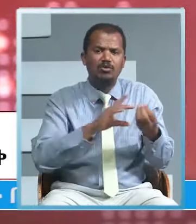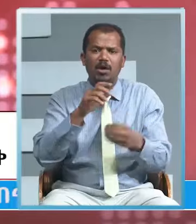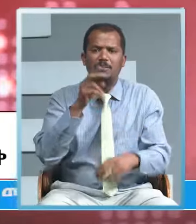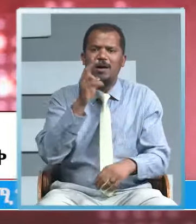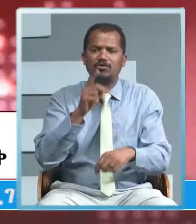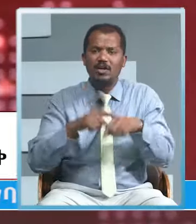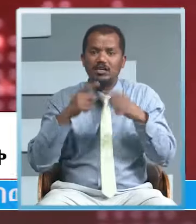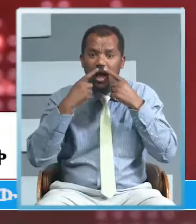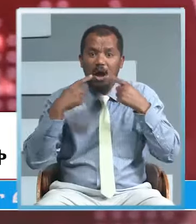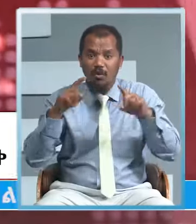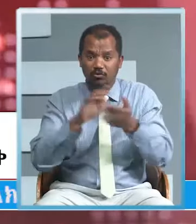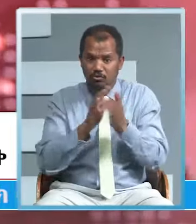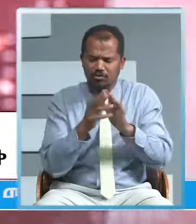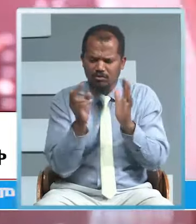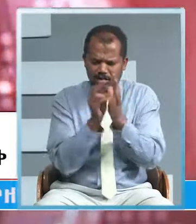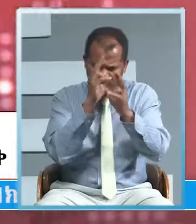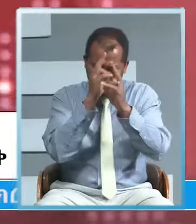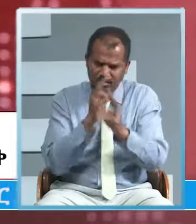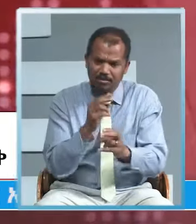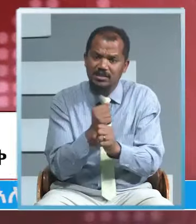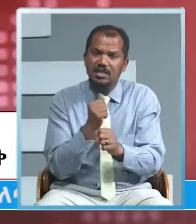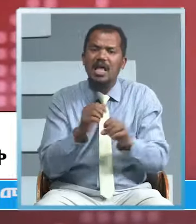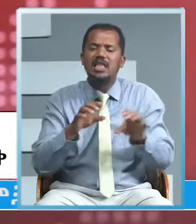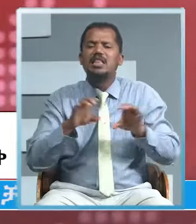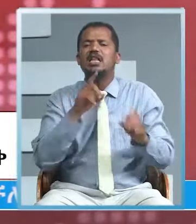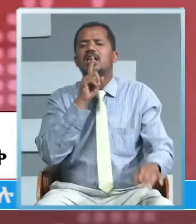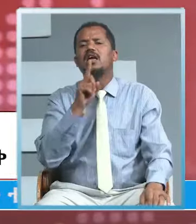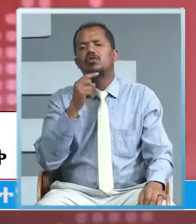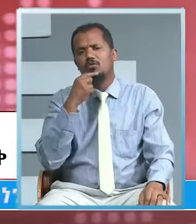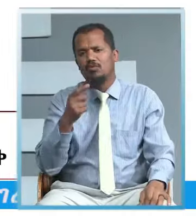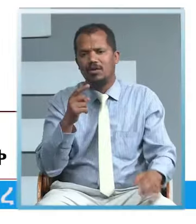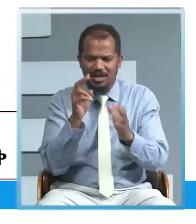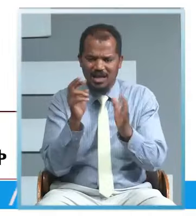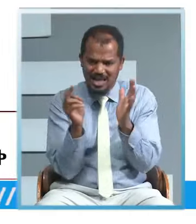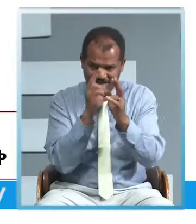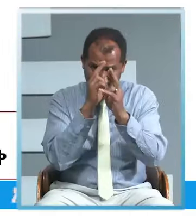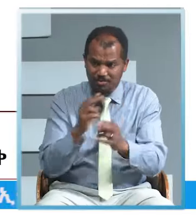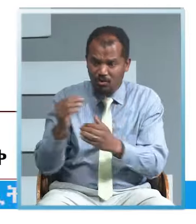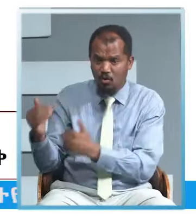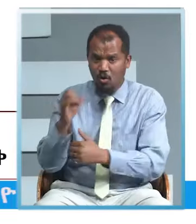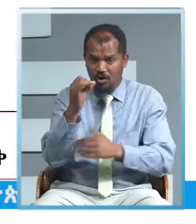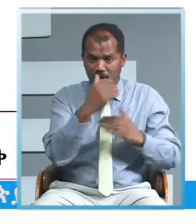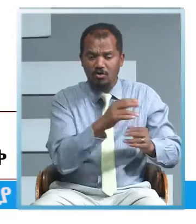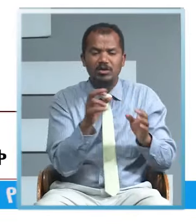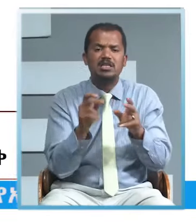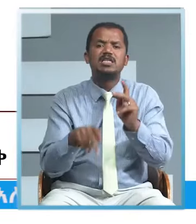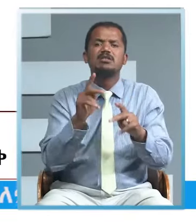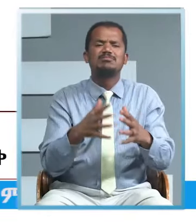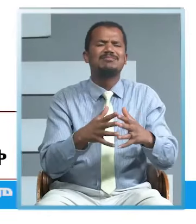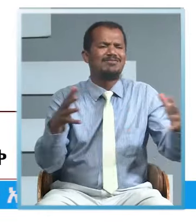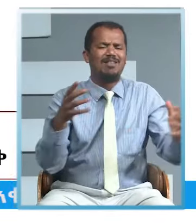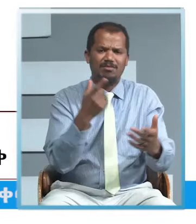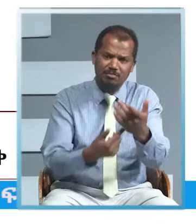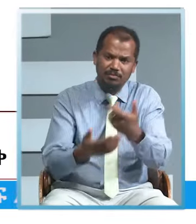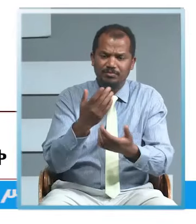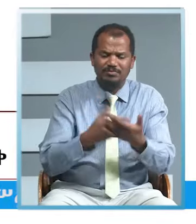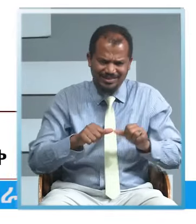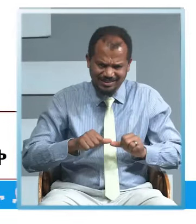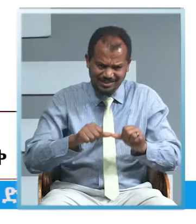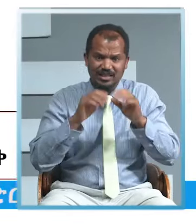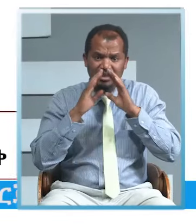በኮማንድ ፖስት ስር ሆኖ የህግ ማስከበር ስራ እየተከናወነ ነው ብለዋል። ከህግ ማስከበር ጎን ለጎን ህዝብን በስፋት በማወያየት